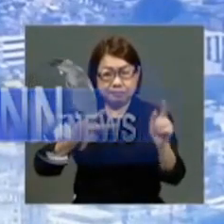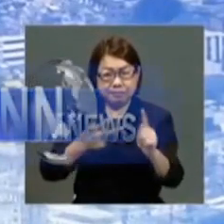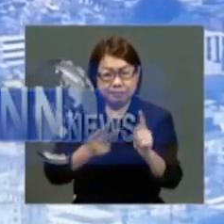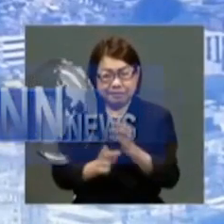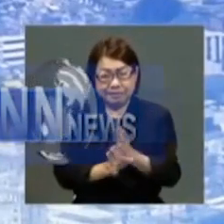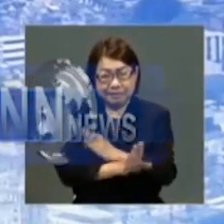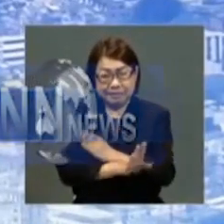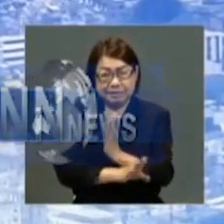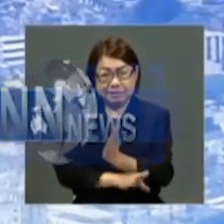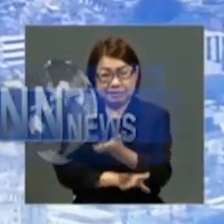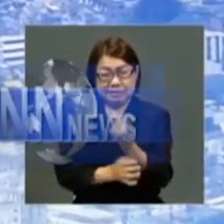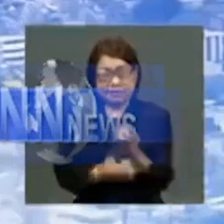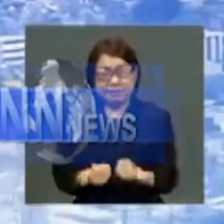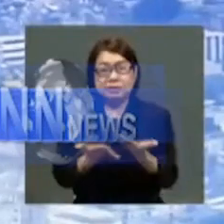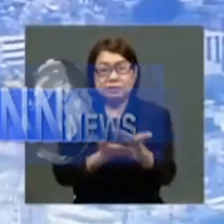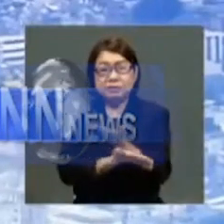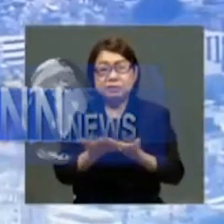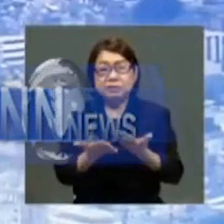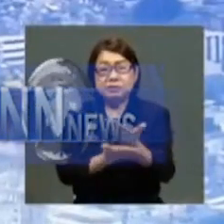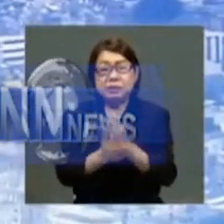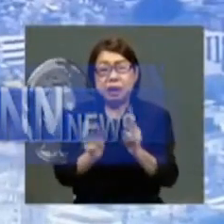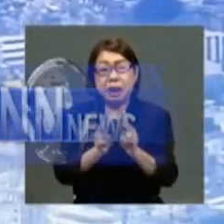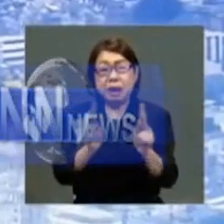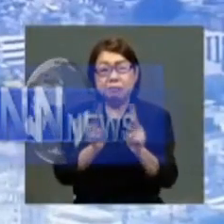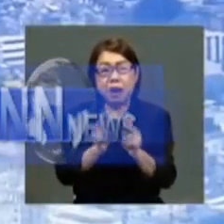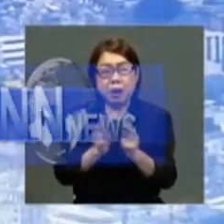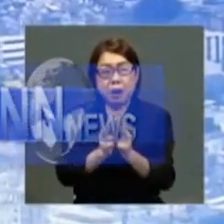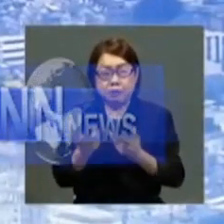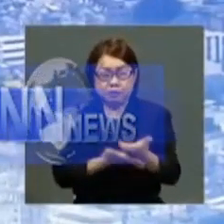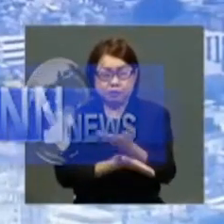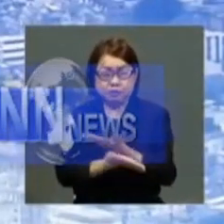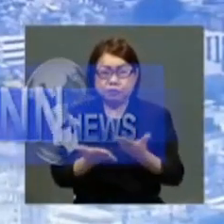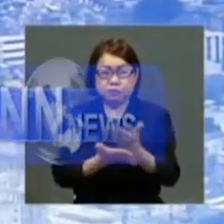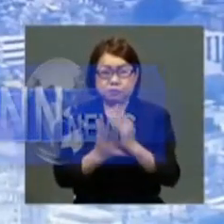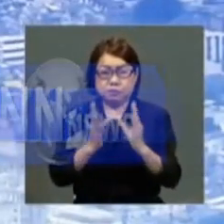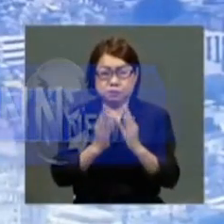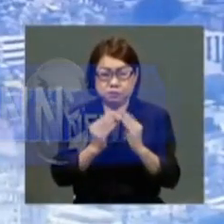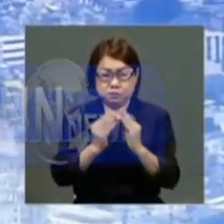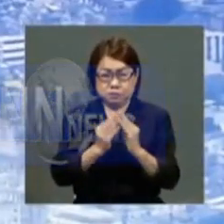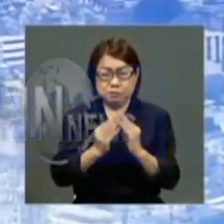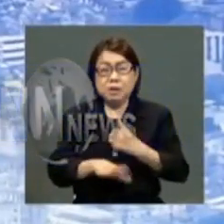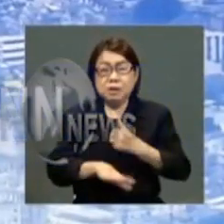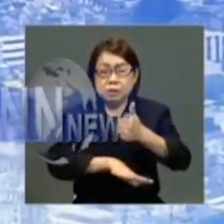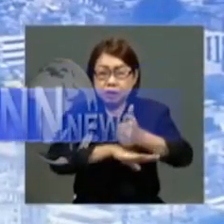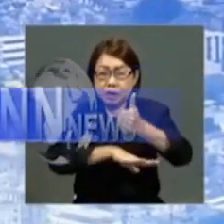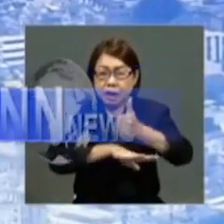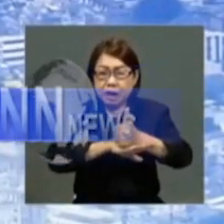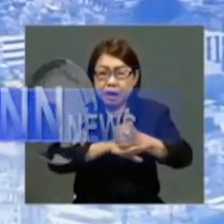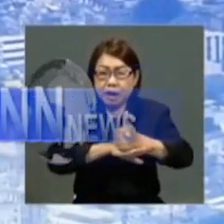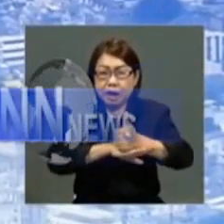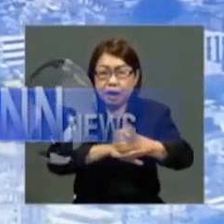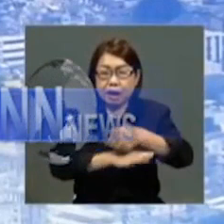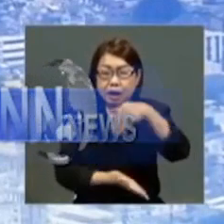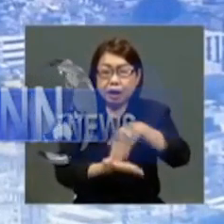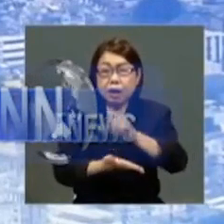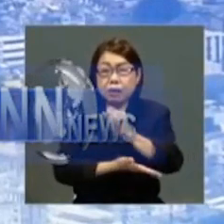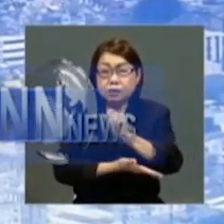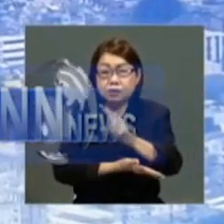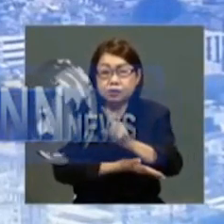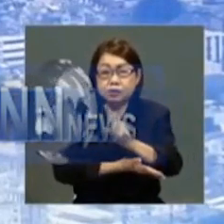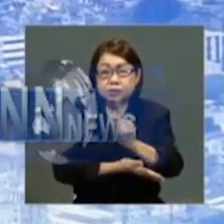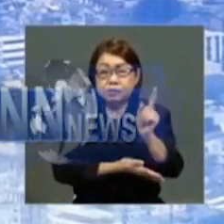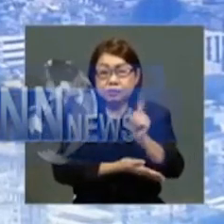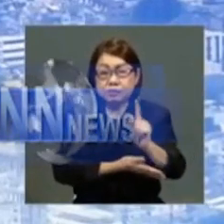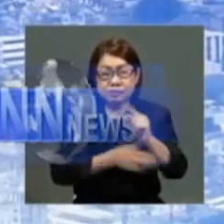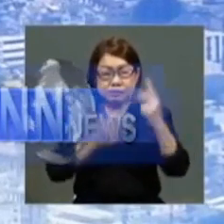22พฤษภาคม2563ว่าสถานการณ์ปัจจุบันประเทศไทยอยู่อันดับที่73ของโลกไม่พบผู้ป่วยใหม่รักษาห